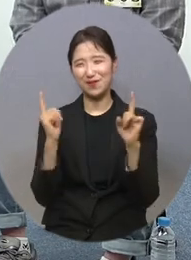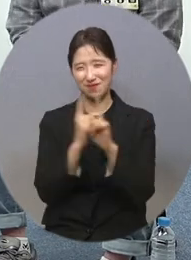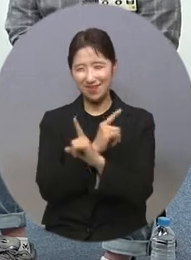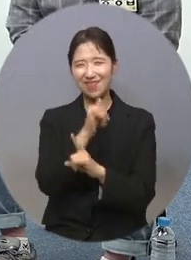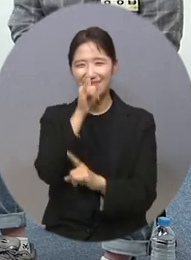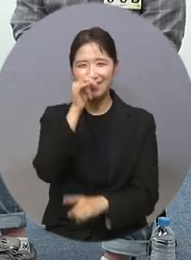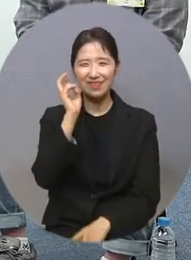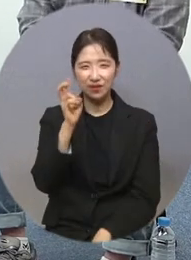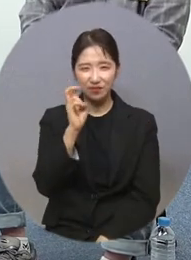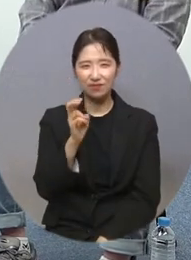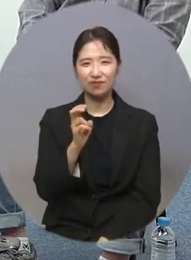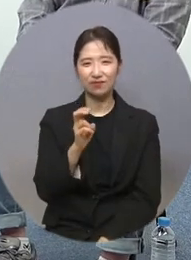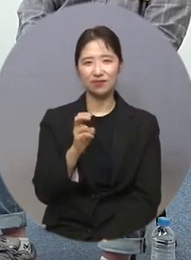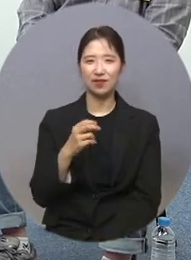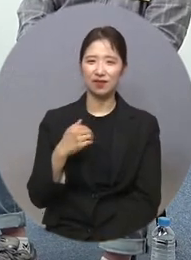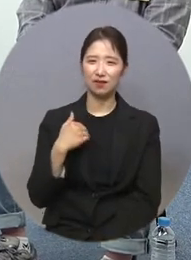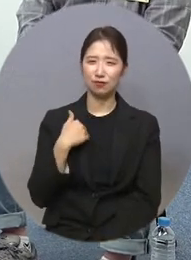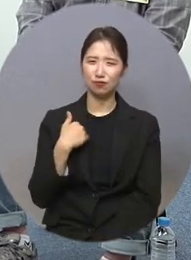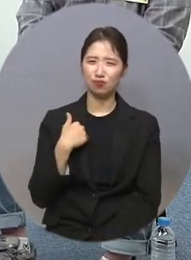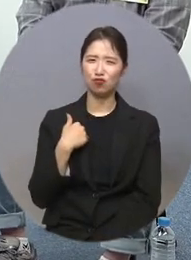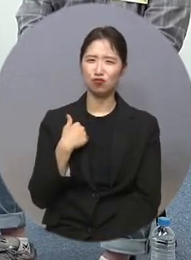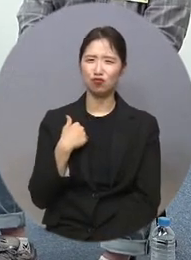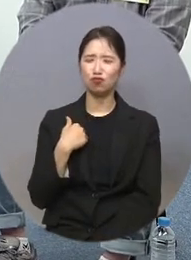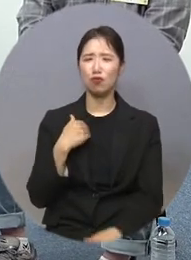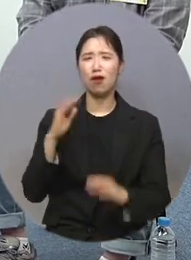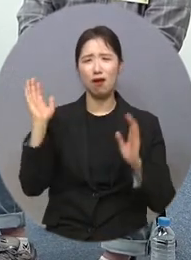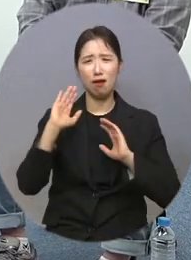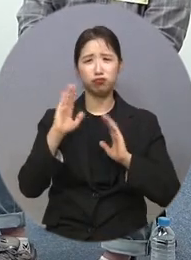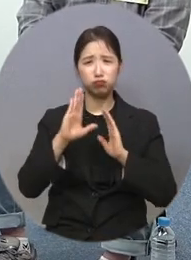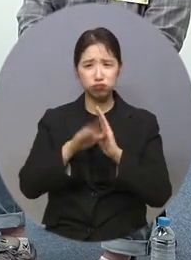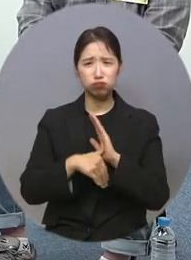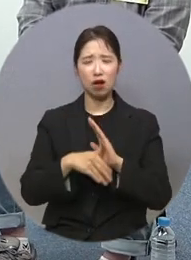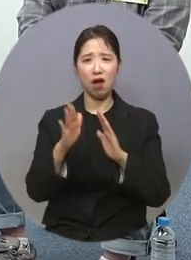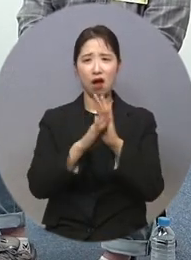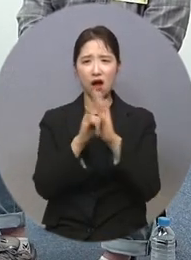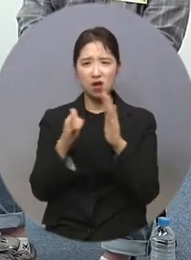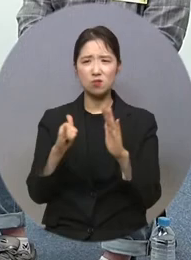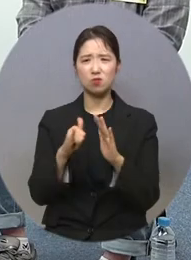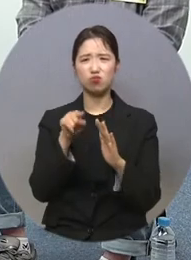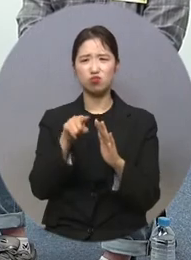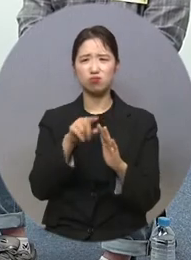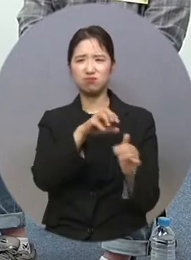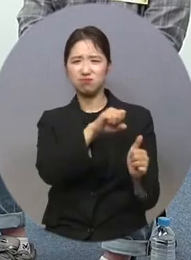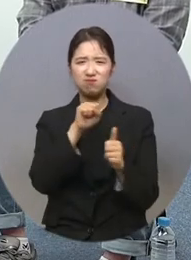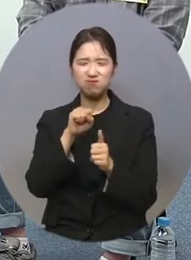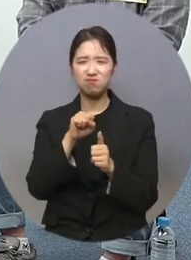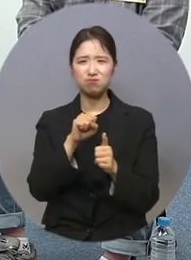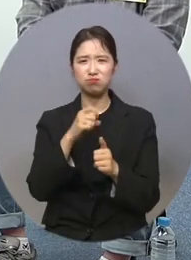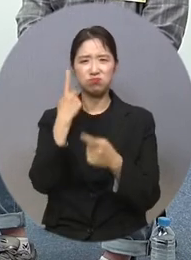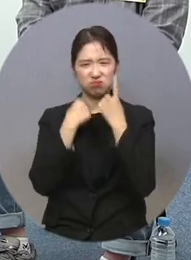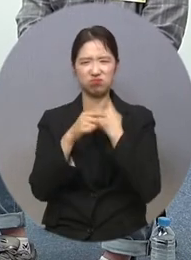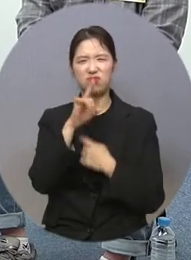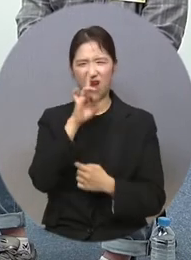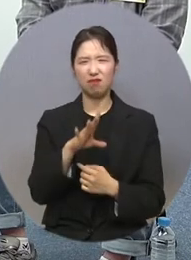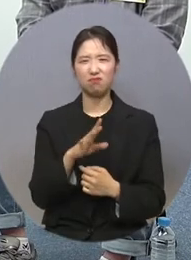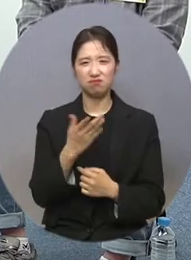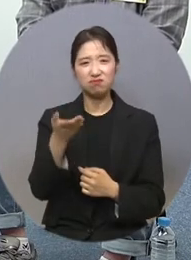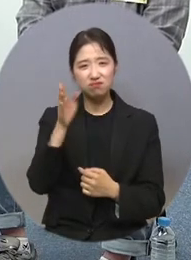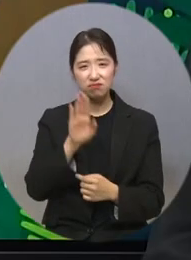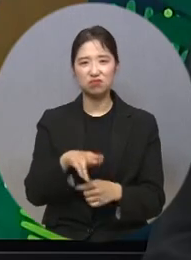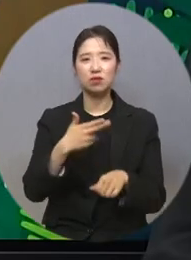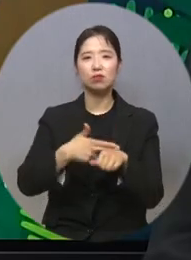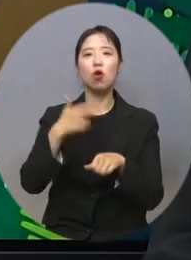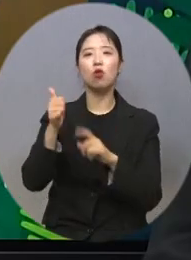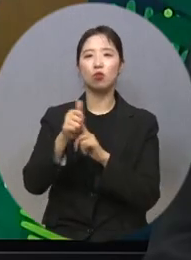하면서 저희라고 해도 좀 그런데 하여튼 학창 시절에 가족은 건들면 안 되는데 어떤 선생님들은 이